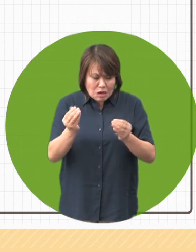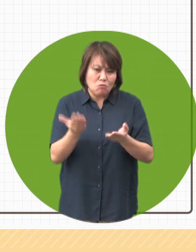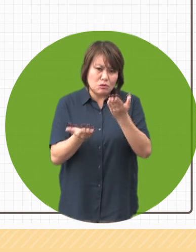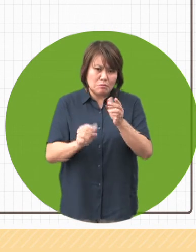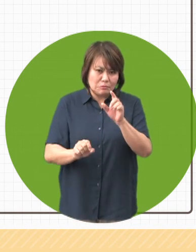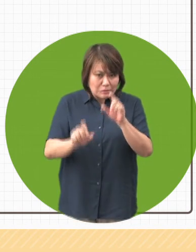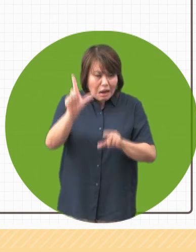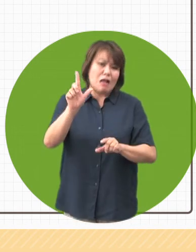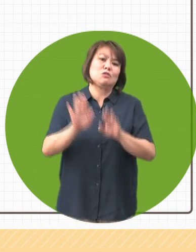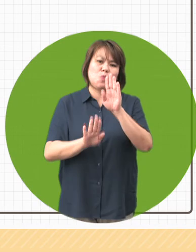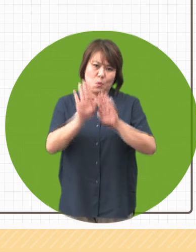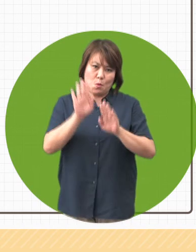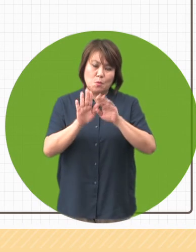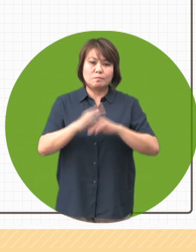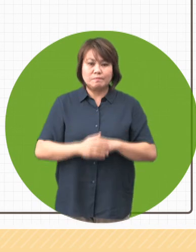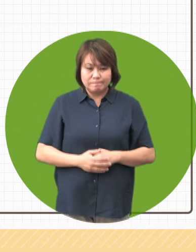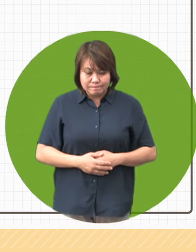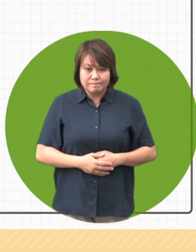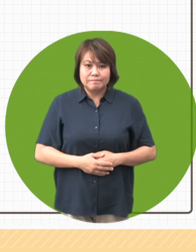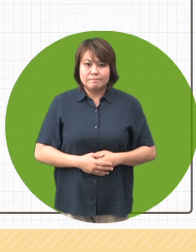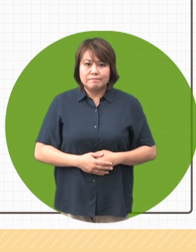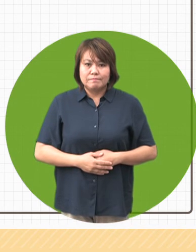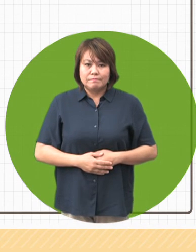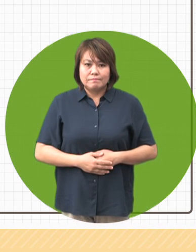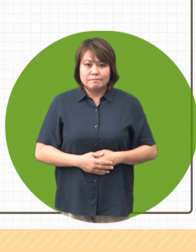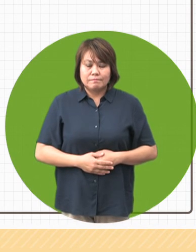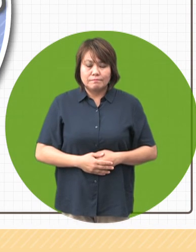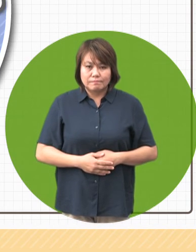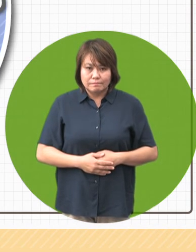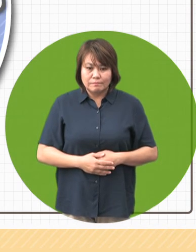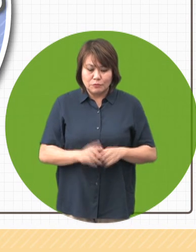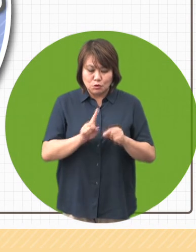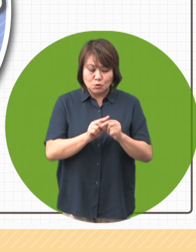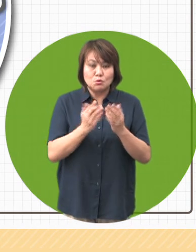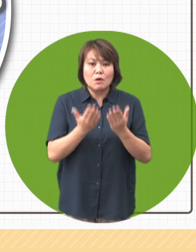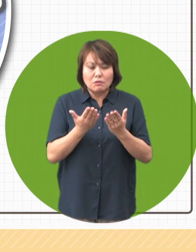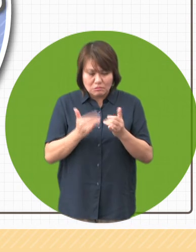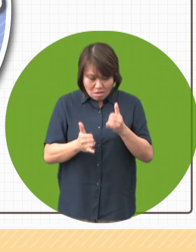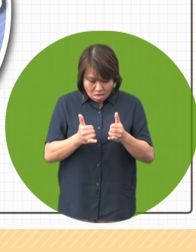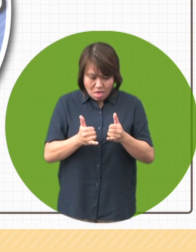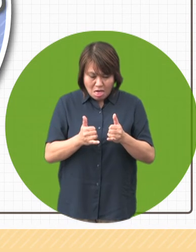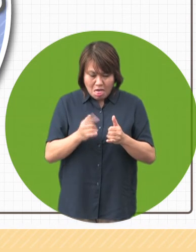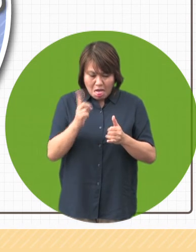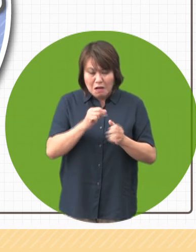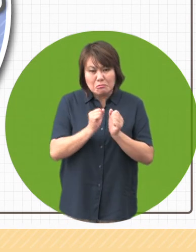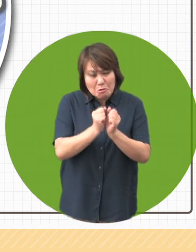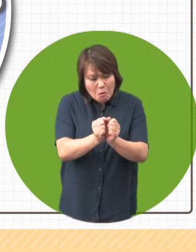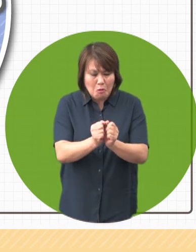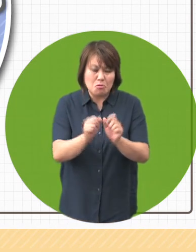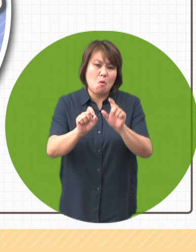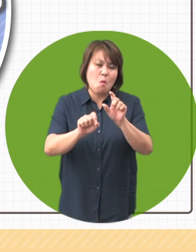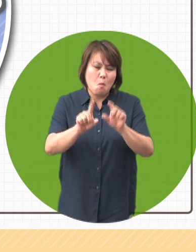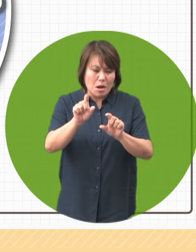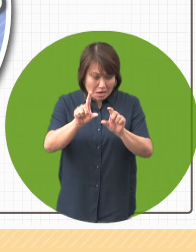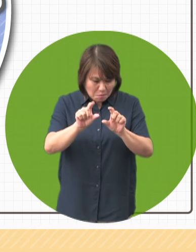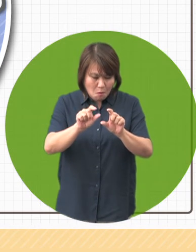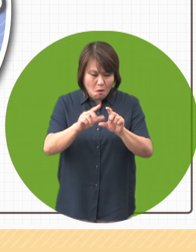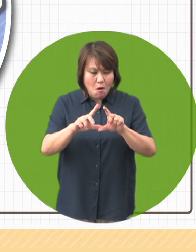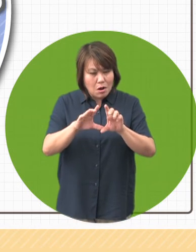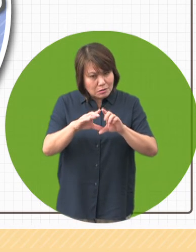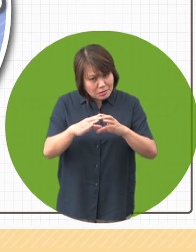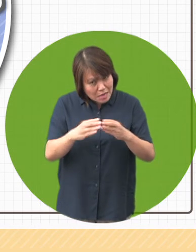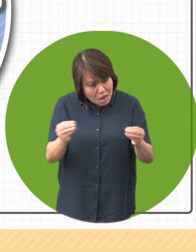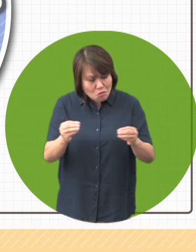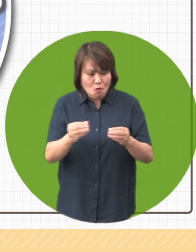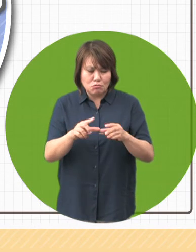状況ですまた中学生が占める反抗の割合も全国平均と比べて